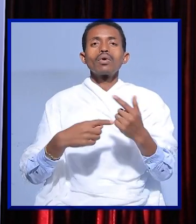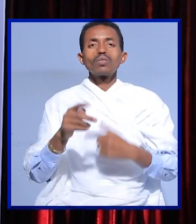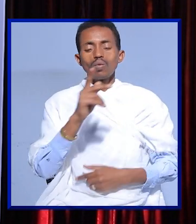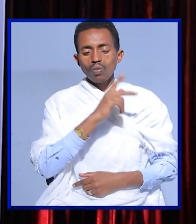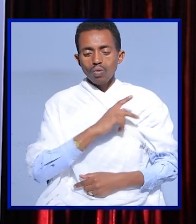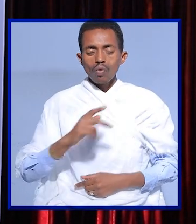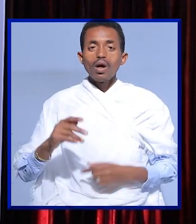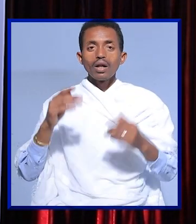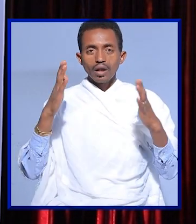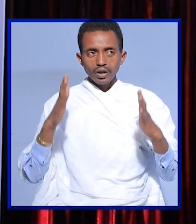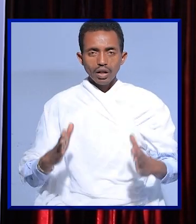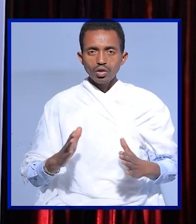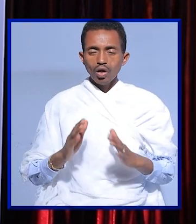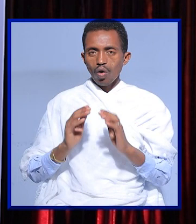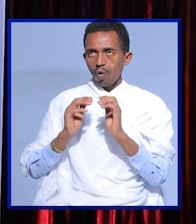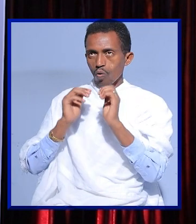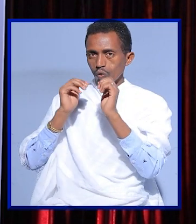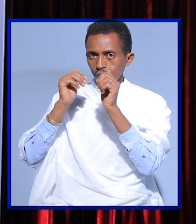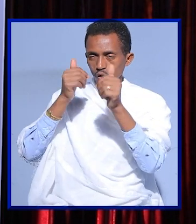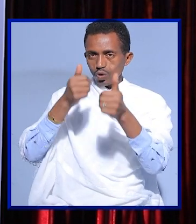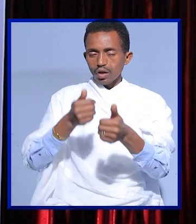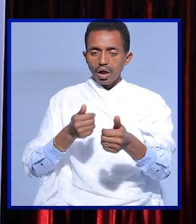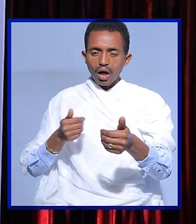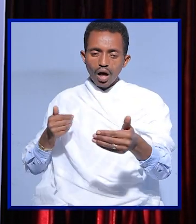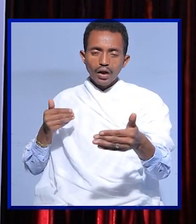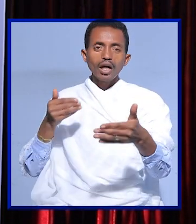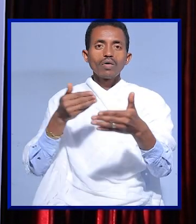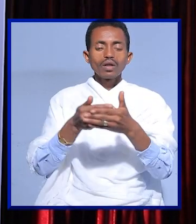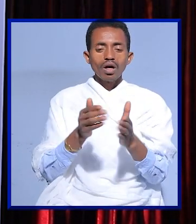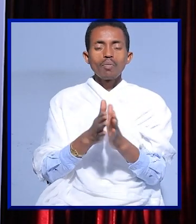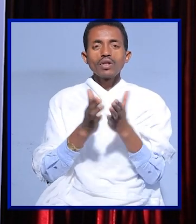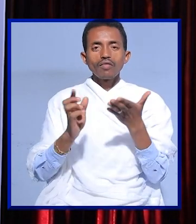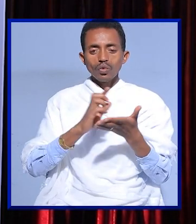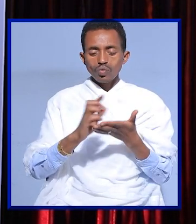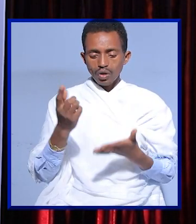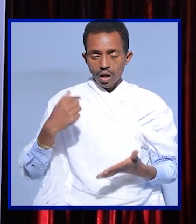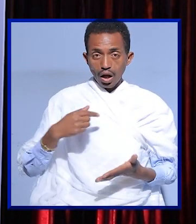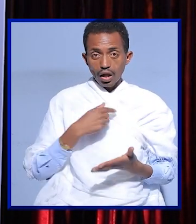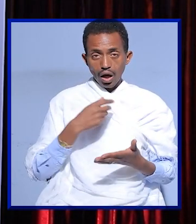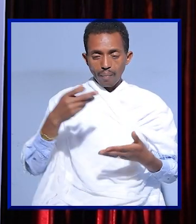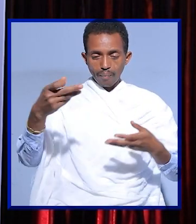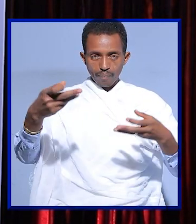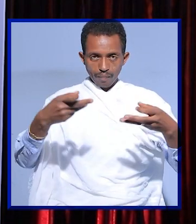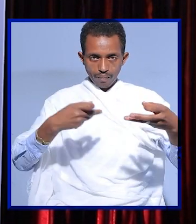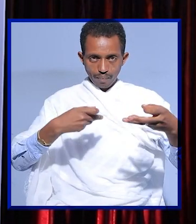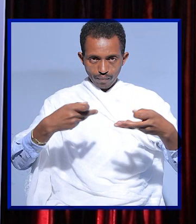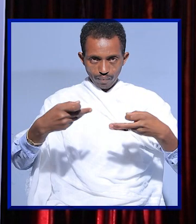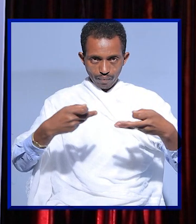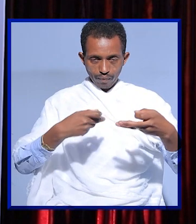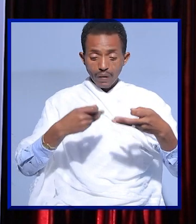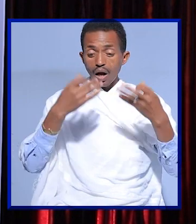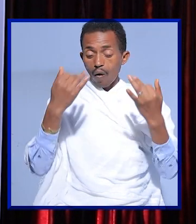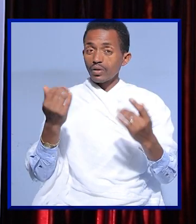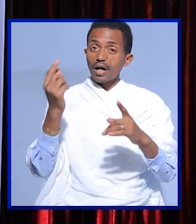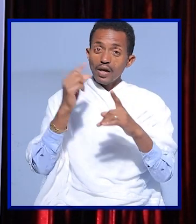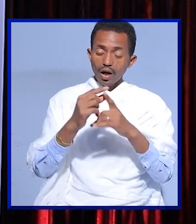ነገሥታት የእጅ መንሻ እንዳቀረቡለት መጽሐፍ ይነግረናል። እንደውም እንደ